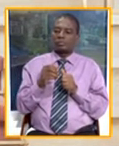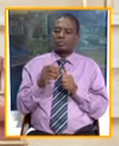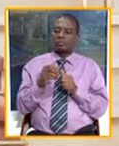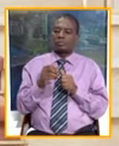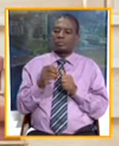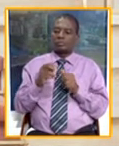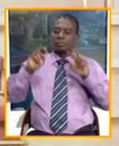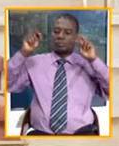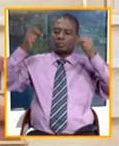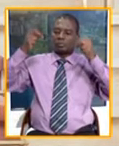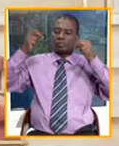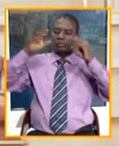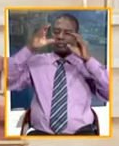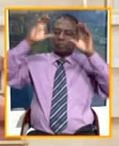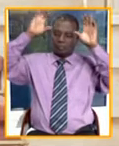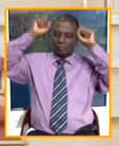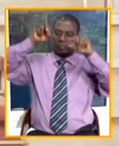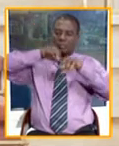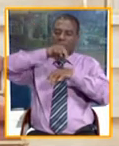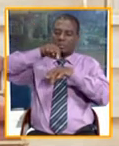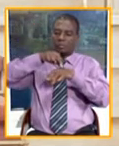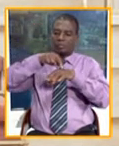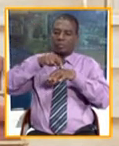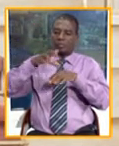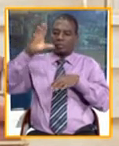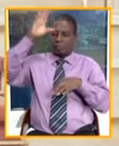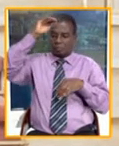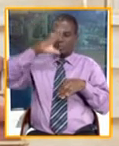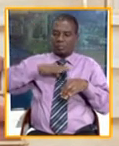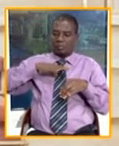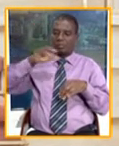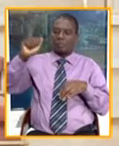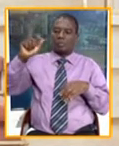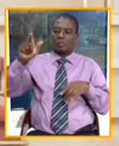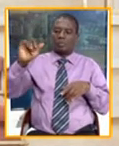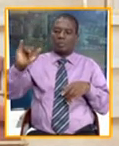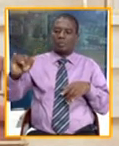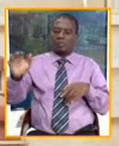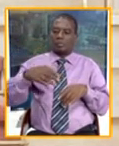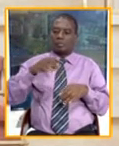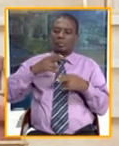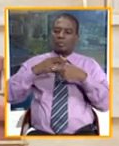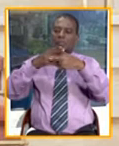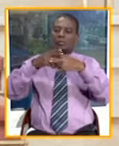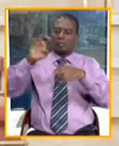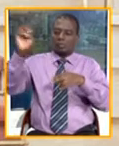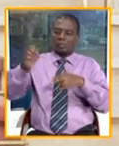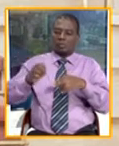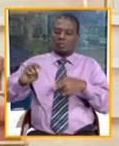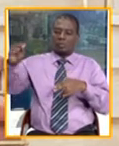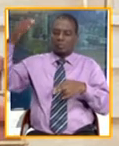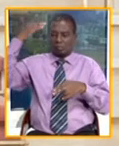Au titre de la présidence de la République, M. Ali Koulibaly est nommé ministre, conseiller